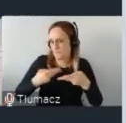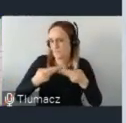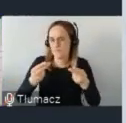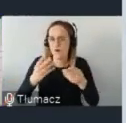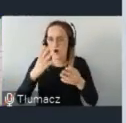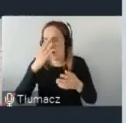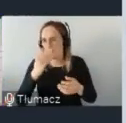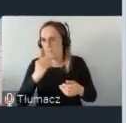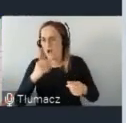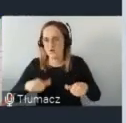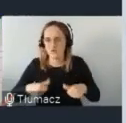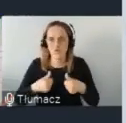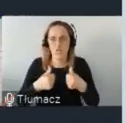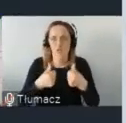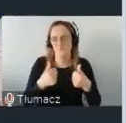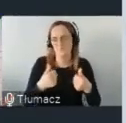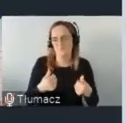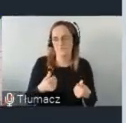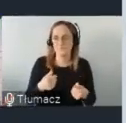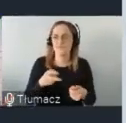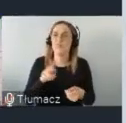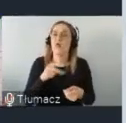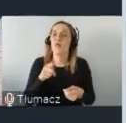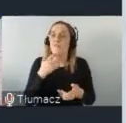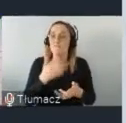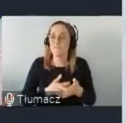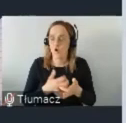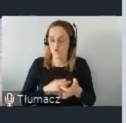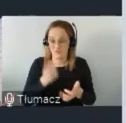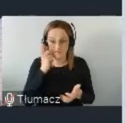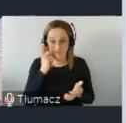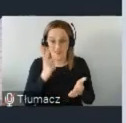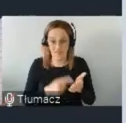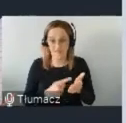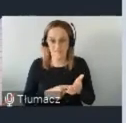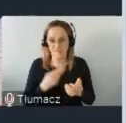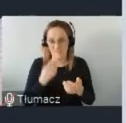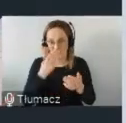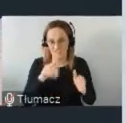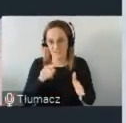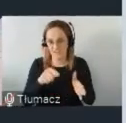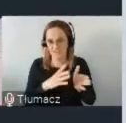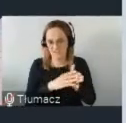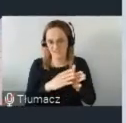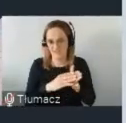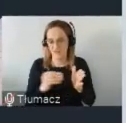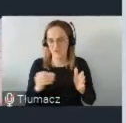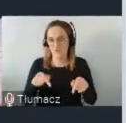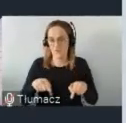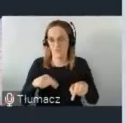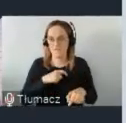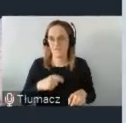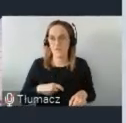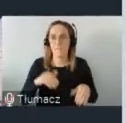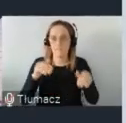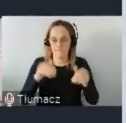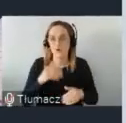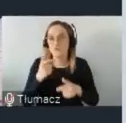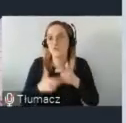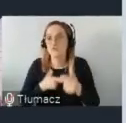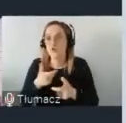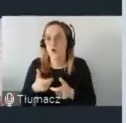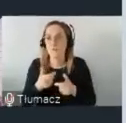chcę dzisiaj powiedzieć, to kiedy wykorzystujecie smartfony, to tutaj na tym zdjęciu będzie widać, my w naszym biurze możemy